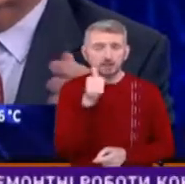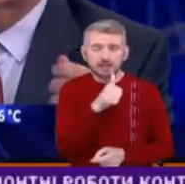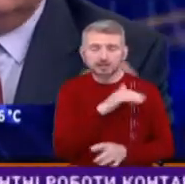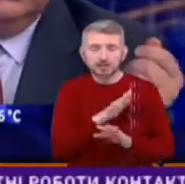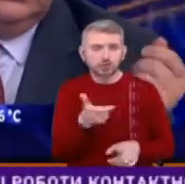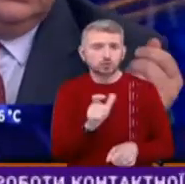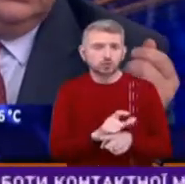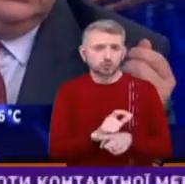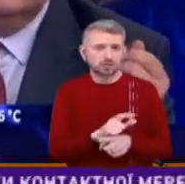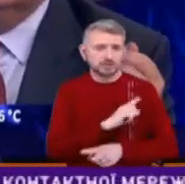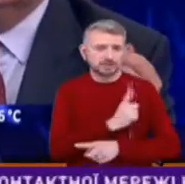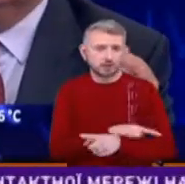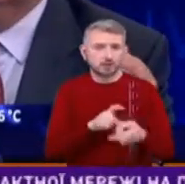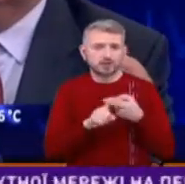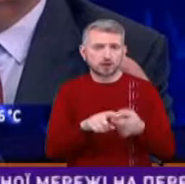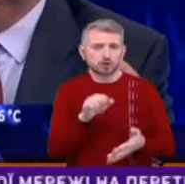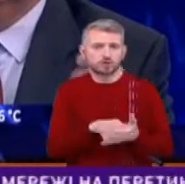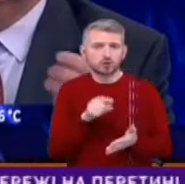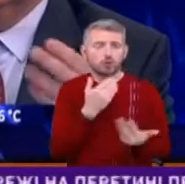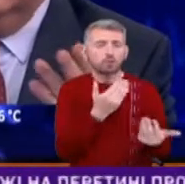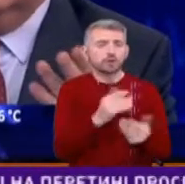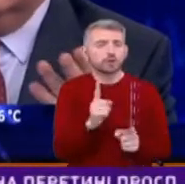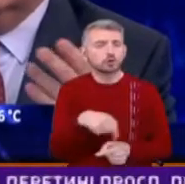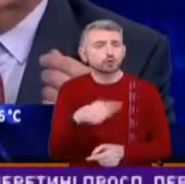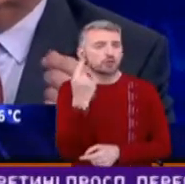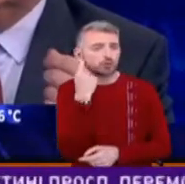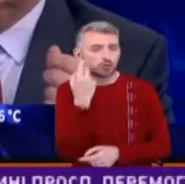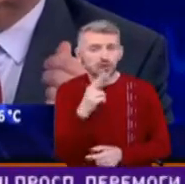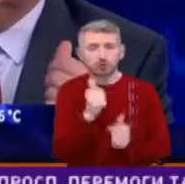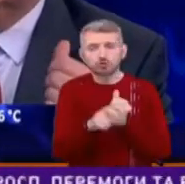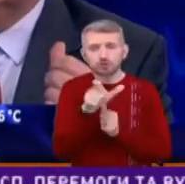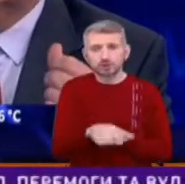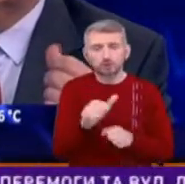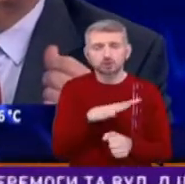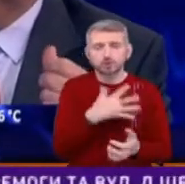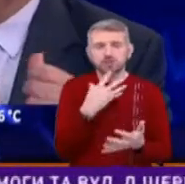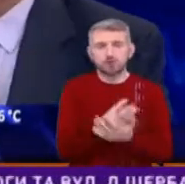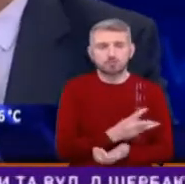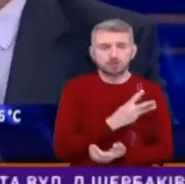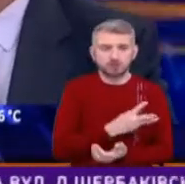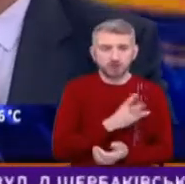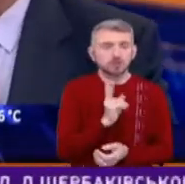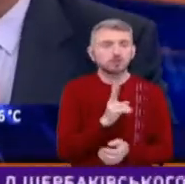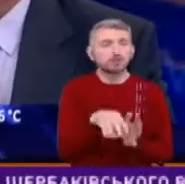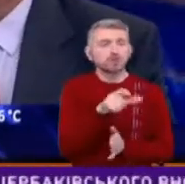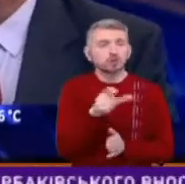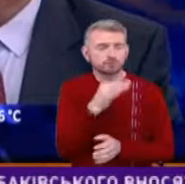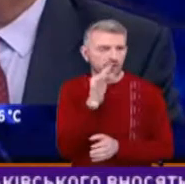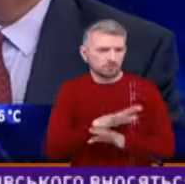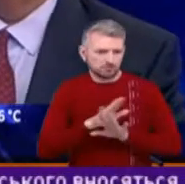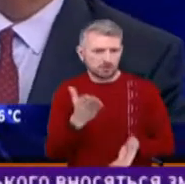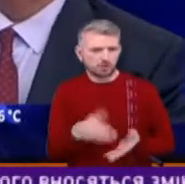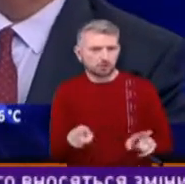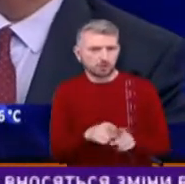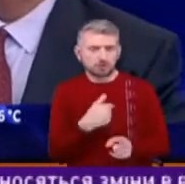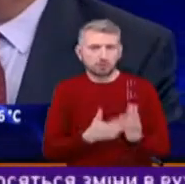дуже великою мірою це залежить від тої соціології, яку вони чують. Ну, і для кожної людини може бути своя мотивація. Деякі з виборців скажуть, ні, ну якщо вже так,